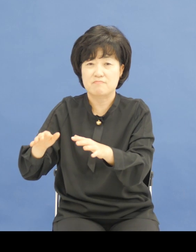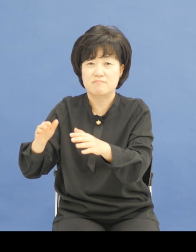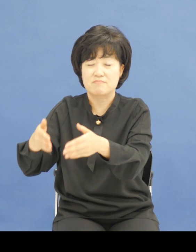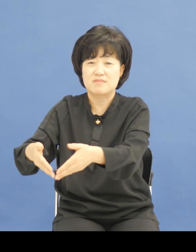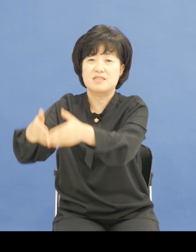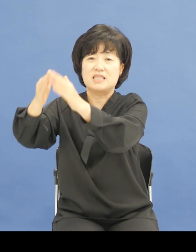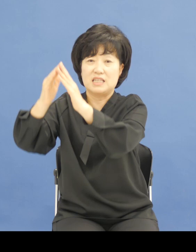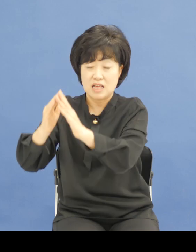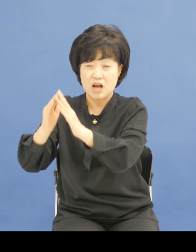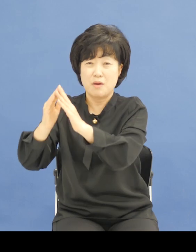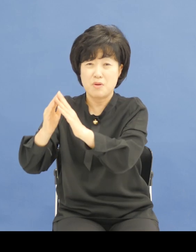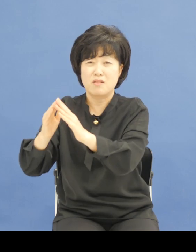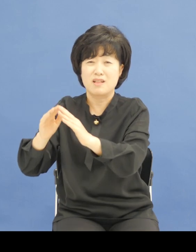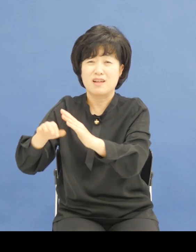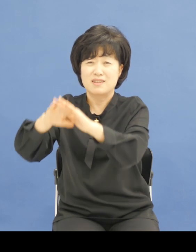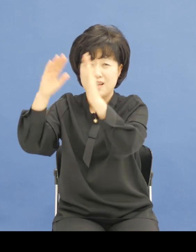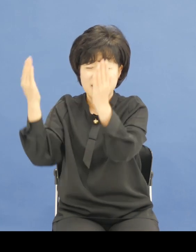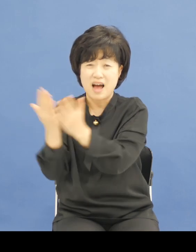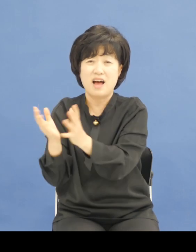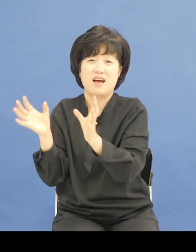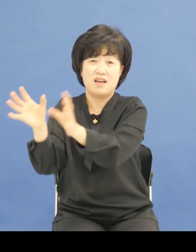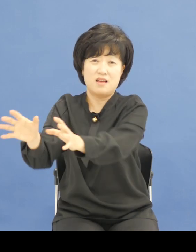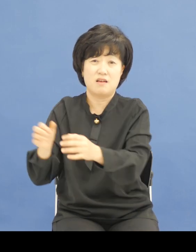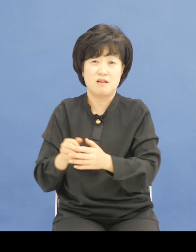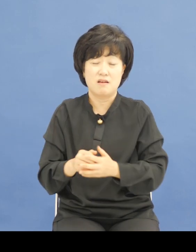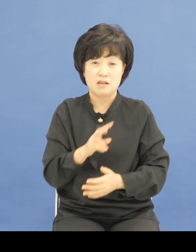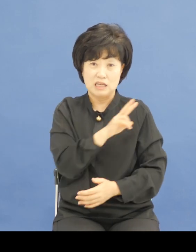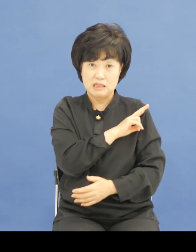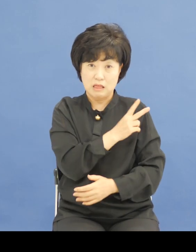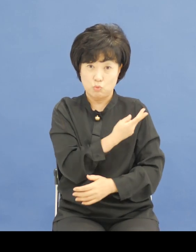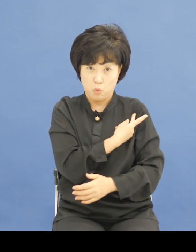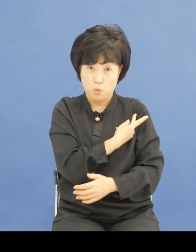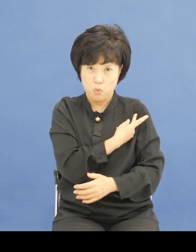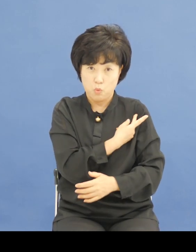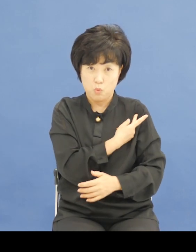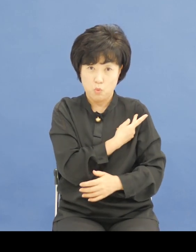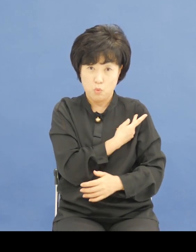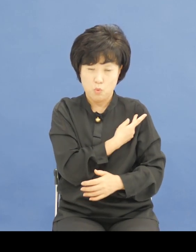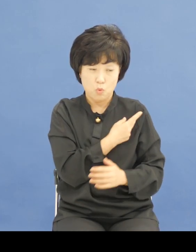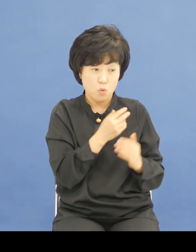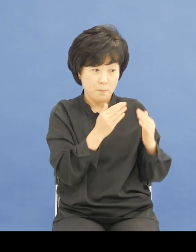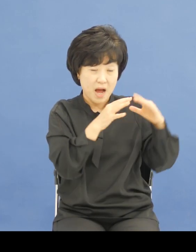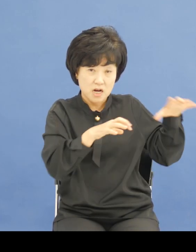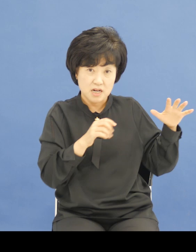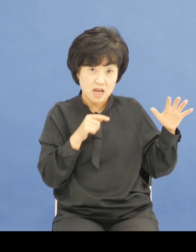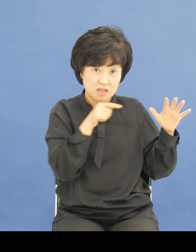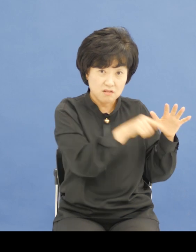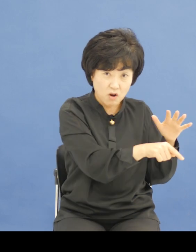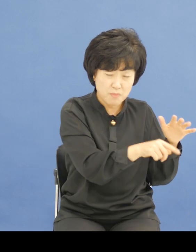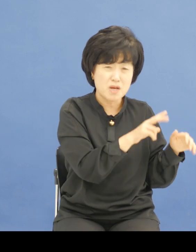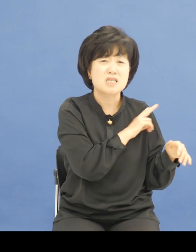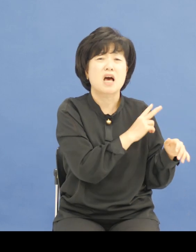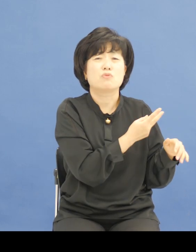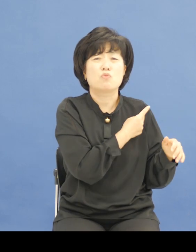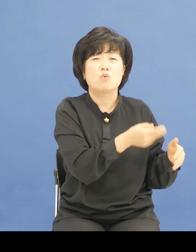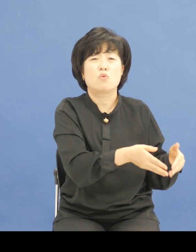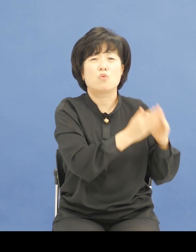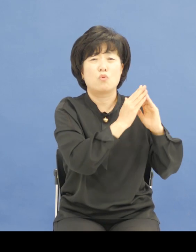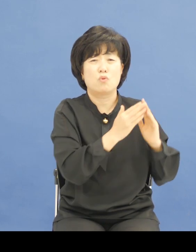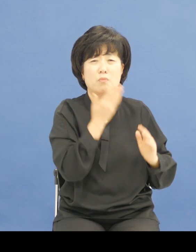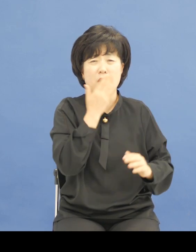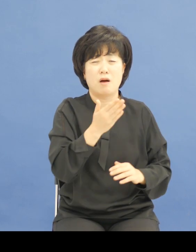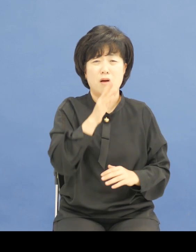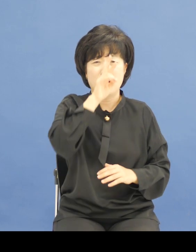백제 상태니까. 그럼 만약에 뭐 이단들도 가서 할 수 있겠네요. 이단들이 거기까지 와서 전단을 뿌린 거. 한국 있는 이단들도? 이제